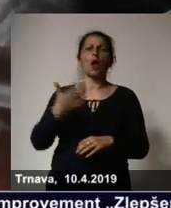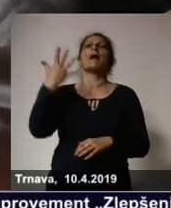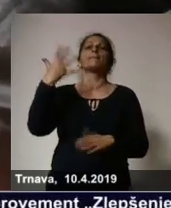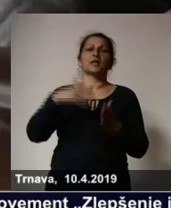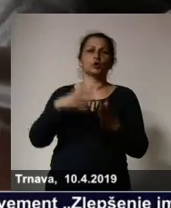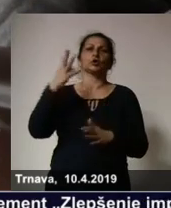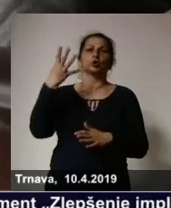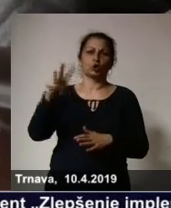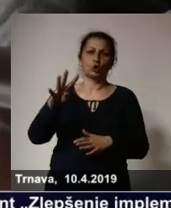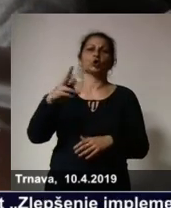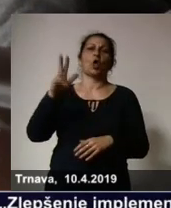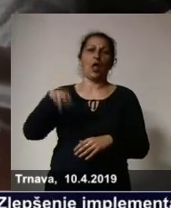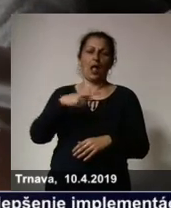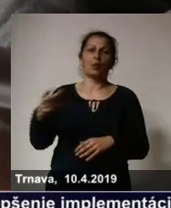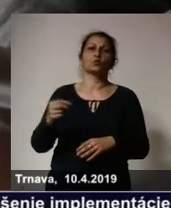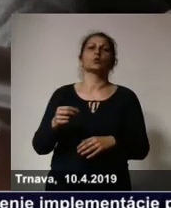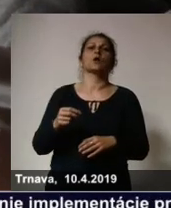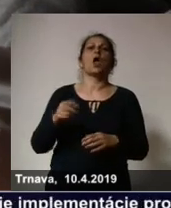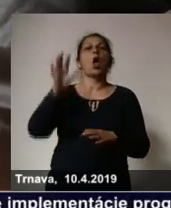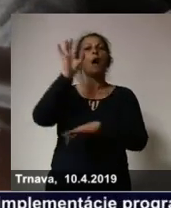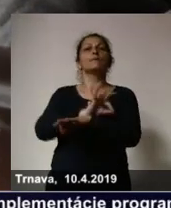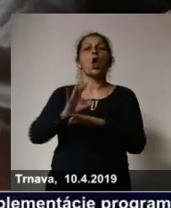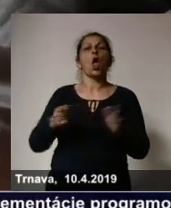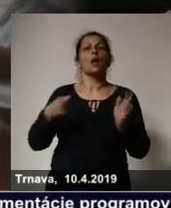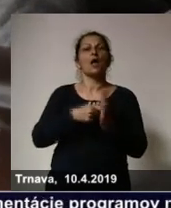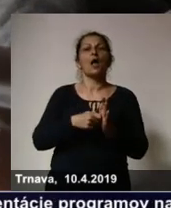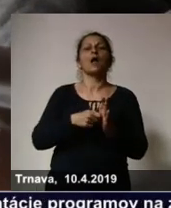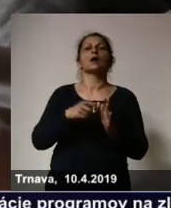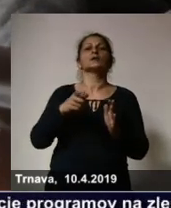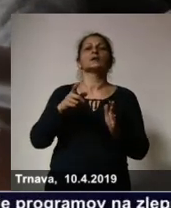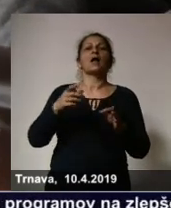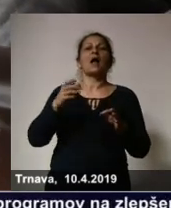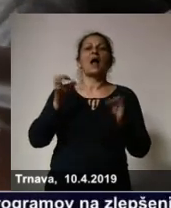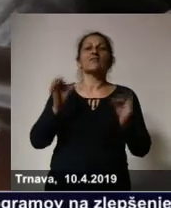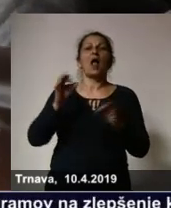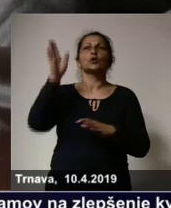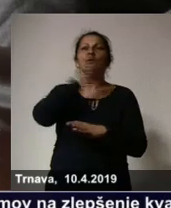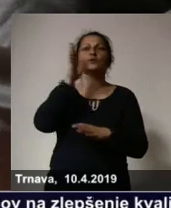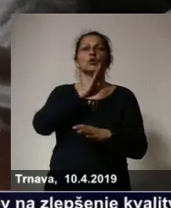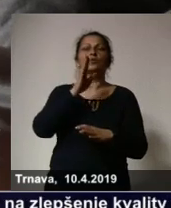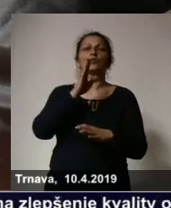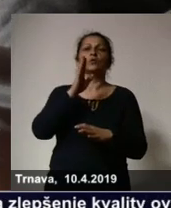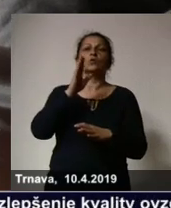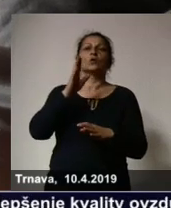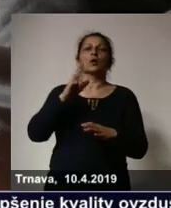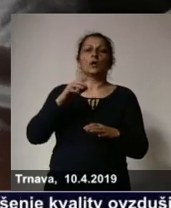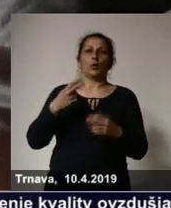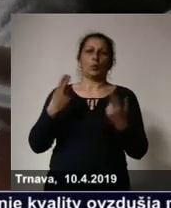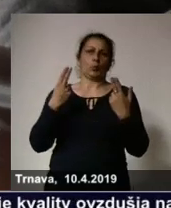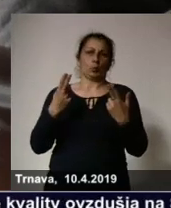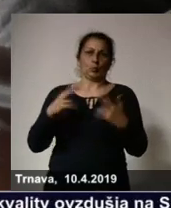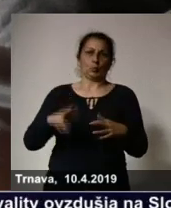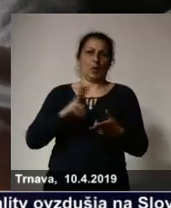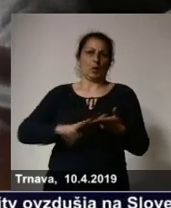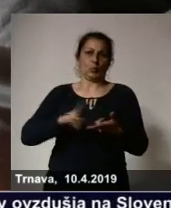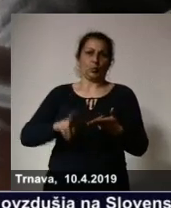5 400 eur. Úrad si z projektu bude hradiť mzdové náklady na manažera kvality ovzdušia, a to zo súčasných pracovníkov úradu,